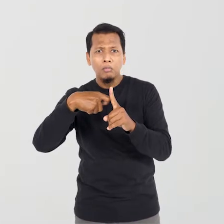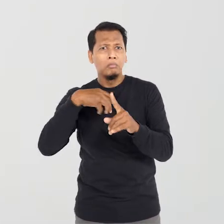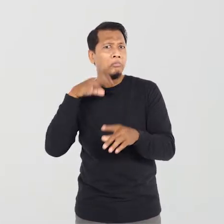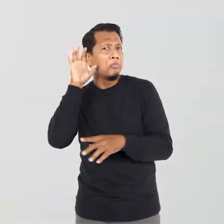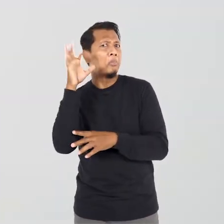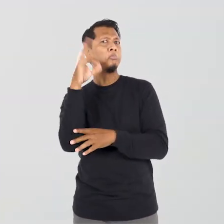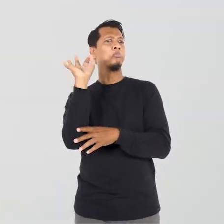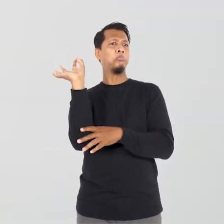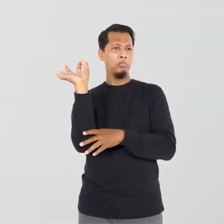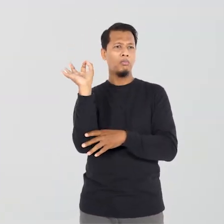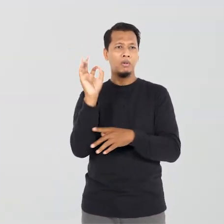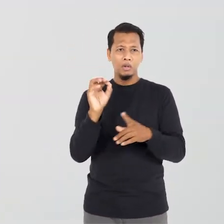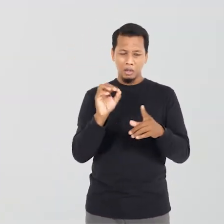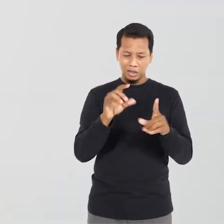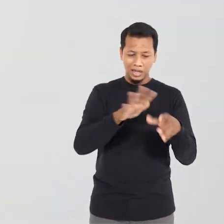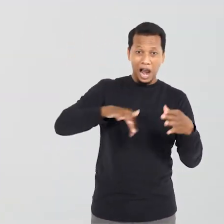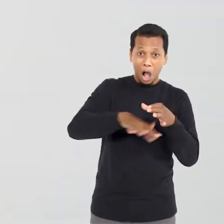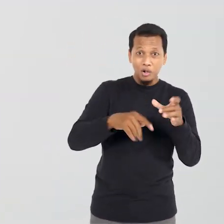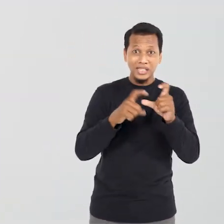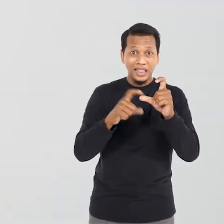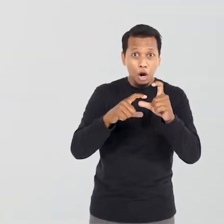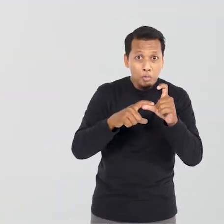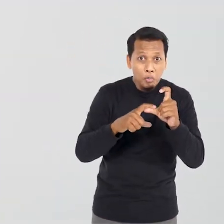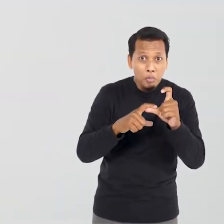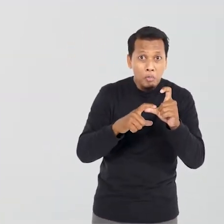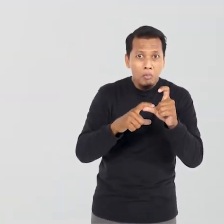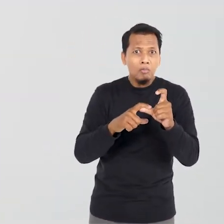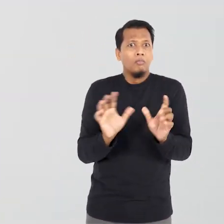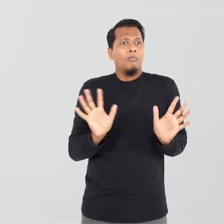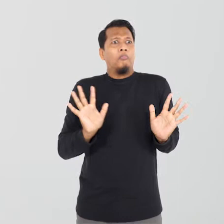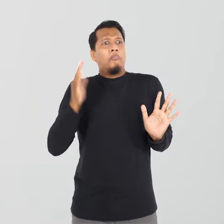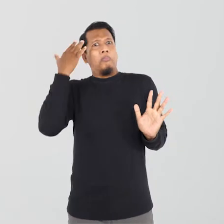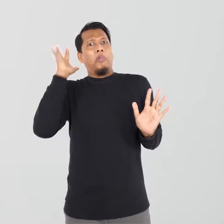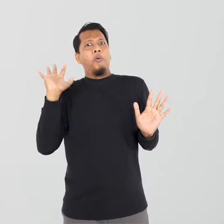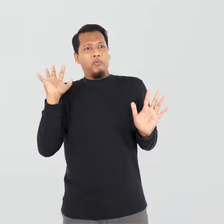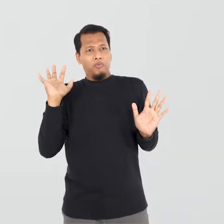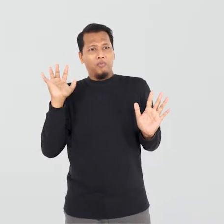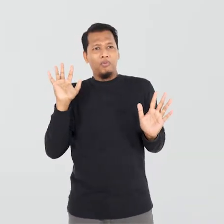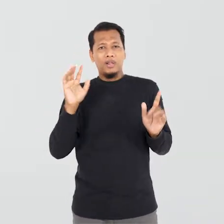Nggak pernah dengar. Taman Nasional Danau Sentarum. Oh, kurang tahu.